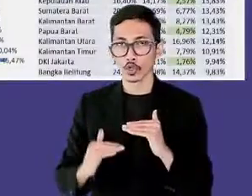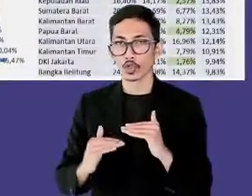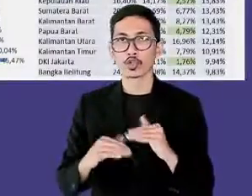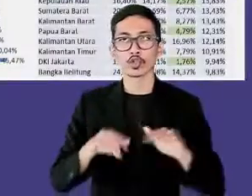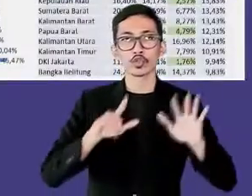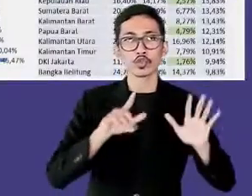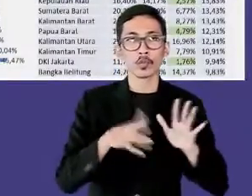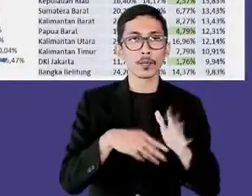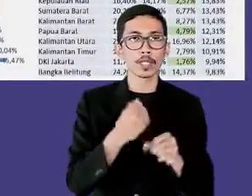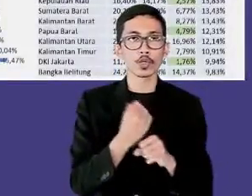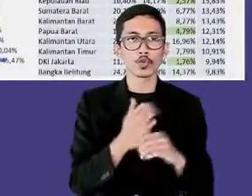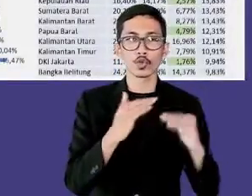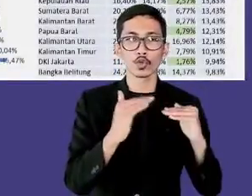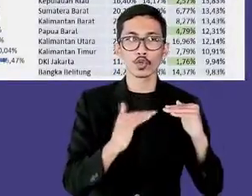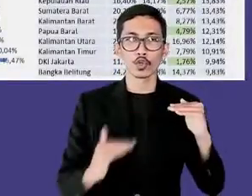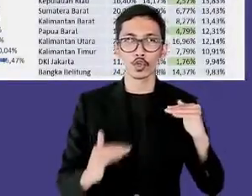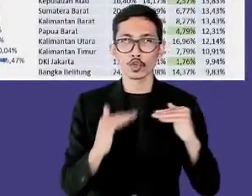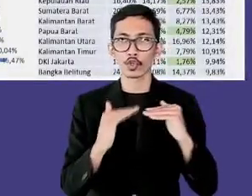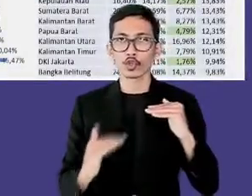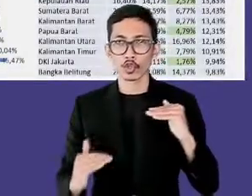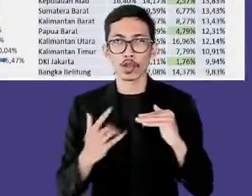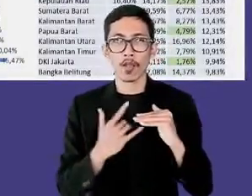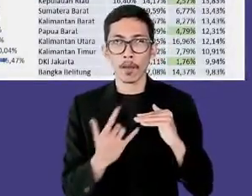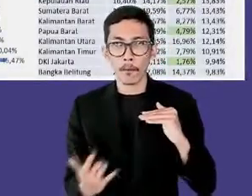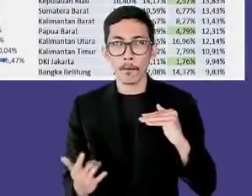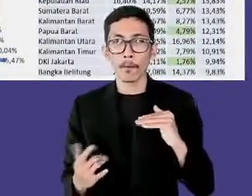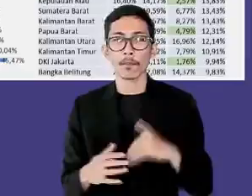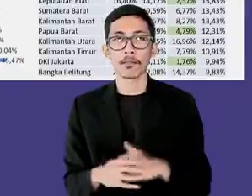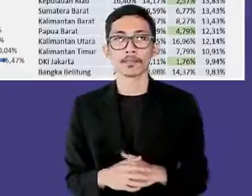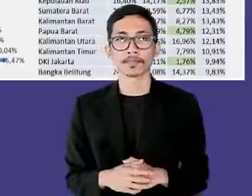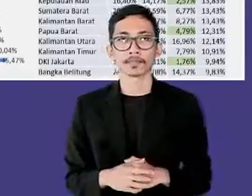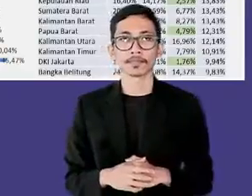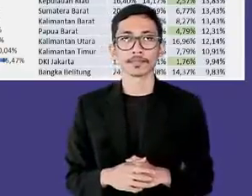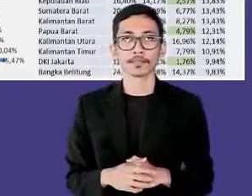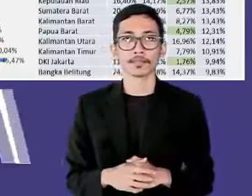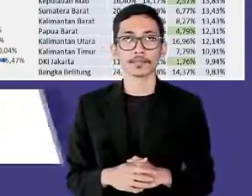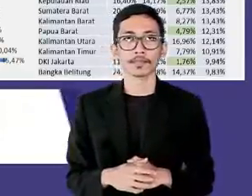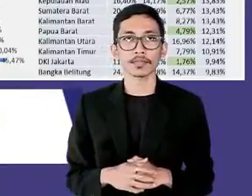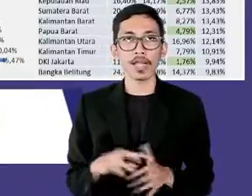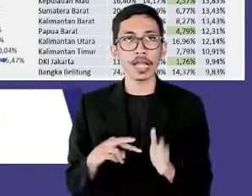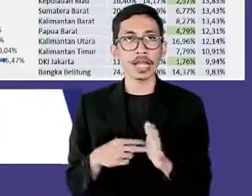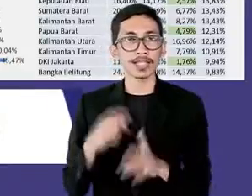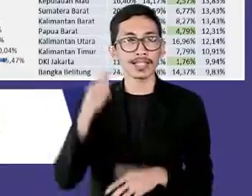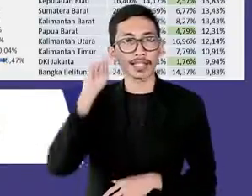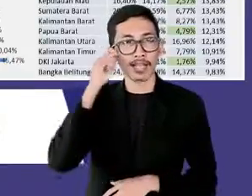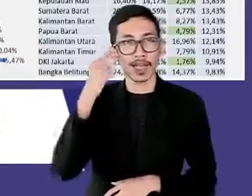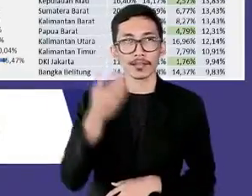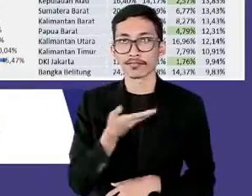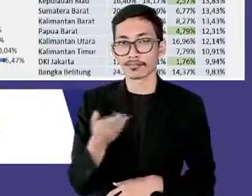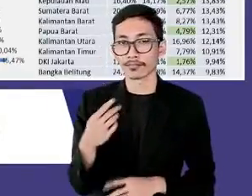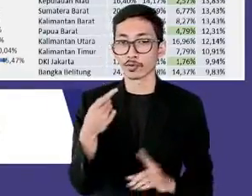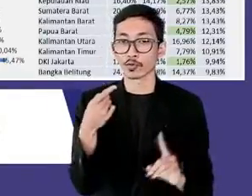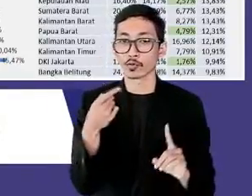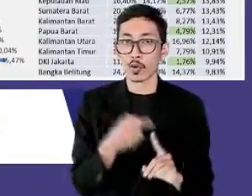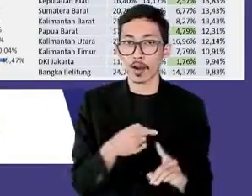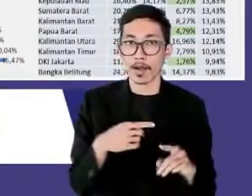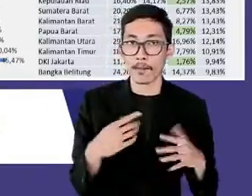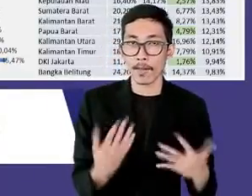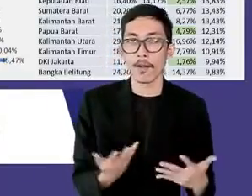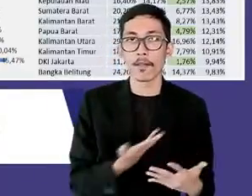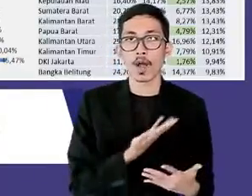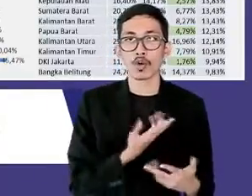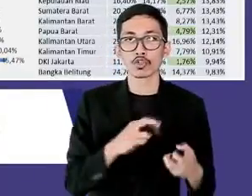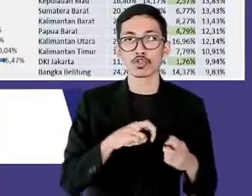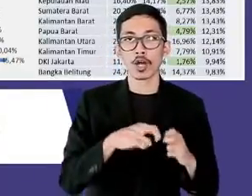minggu berturut-turut namun perlu dijadikan catatan bahwa tujuan kita adalah untuk menurunkan kasus